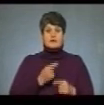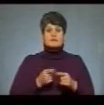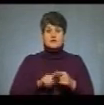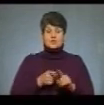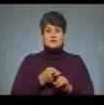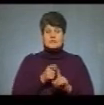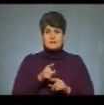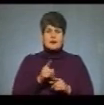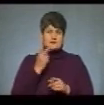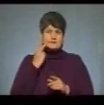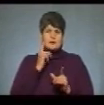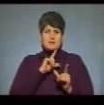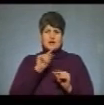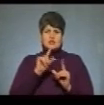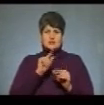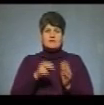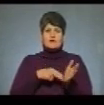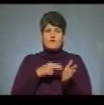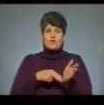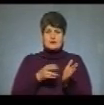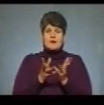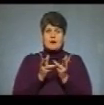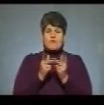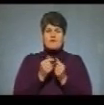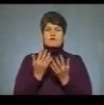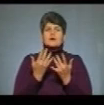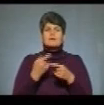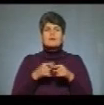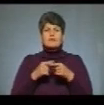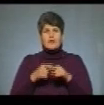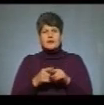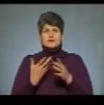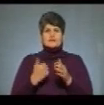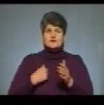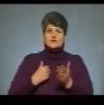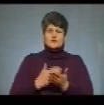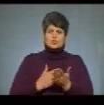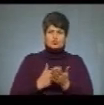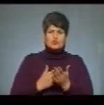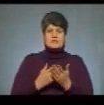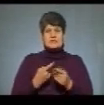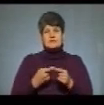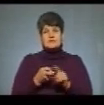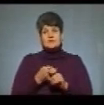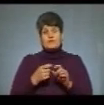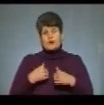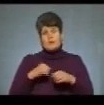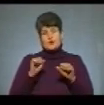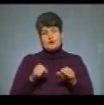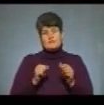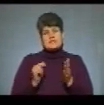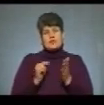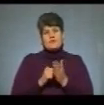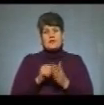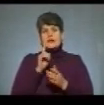я періодично виїжджав на залізничний вокзал, рахував кількість техніки та військовослужбовців через свої можливості, встановлював місця